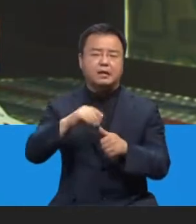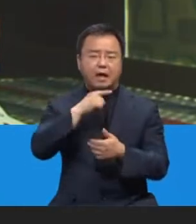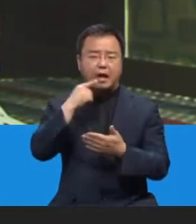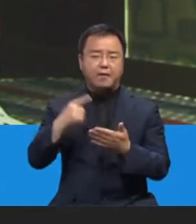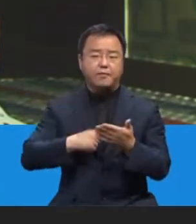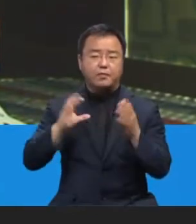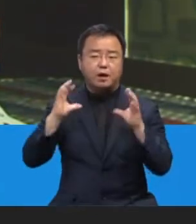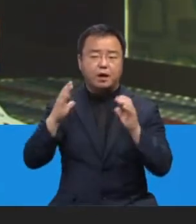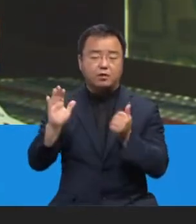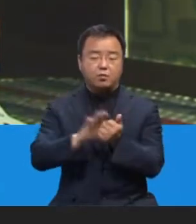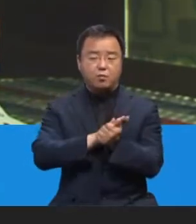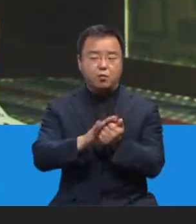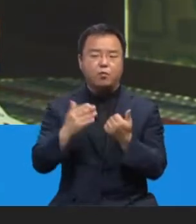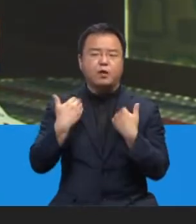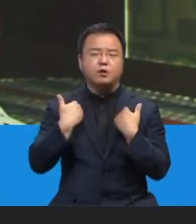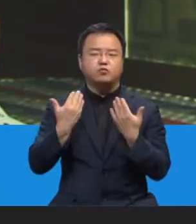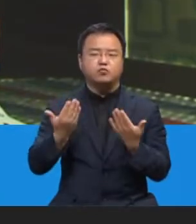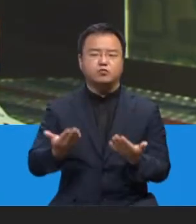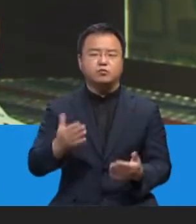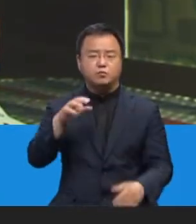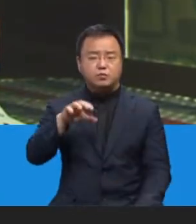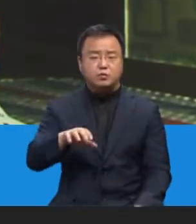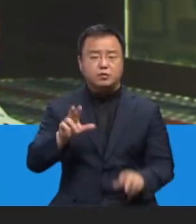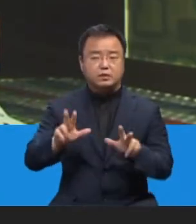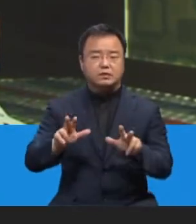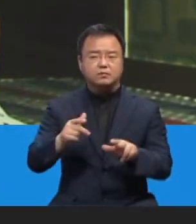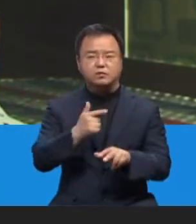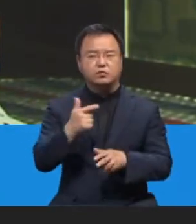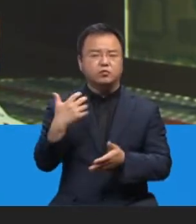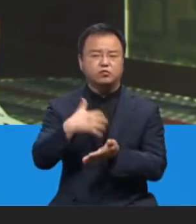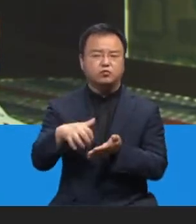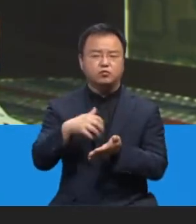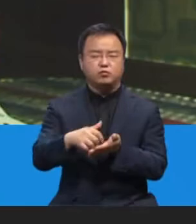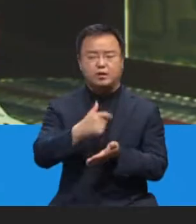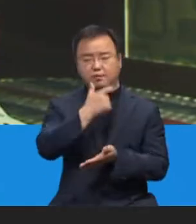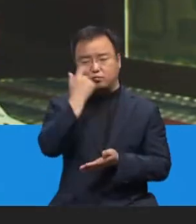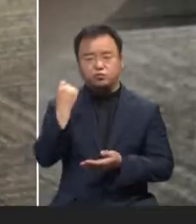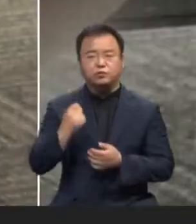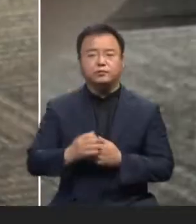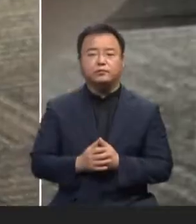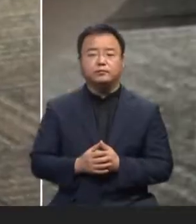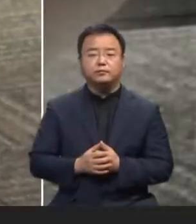현재 턱없이 부족한 실정입니다 이상미 기자의 보도입니다